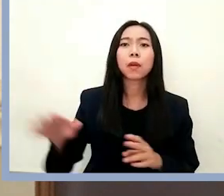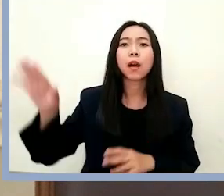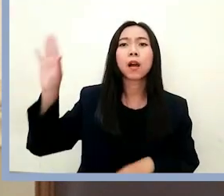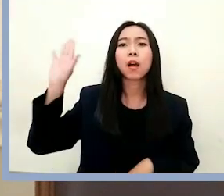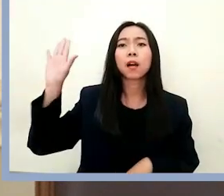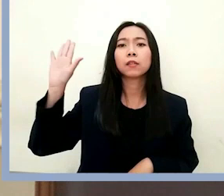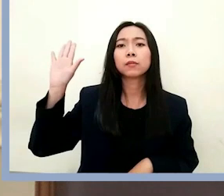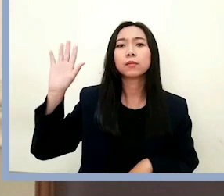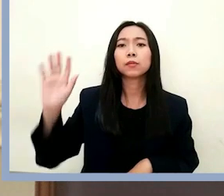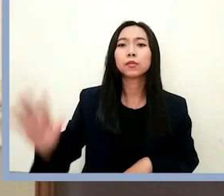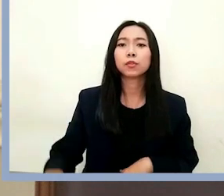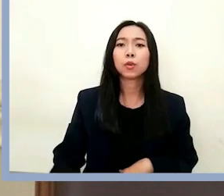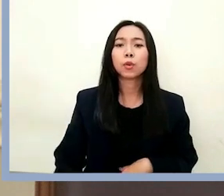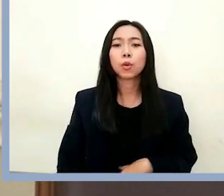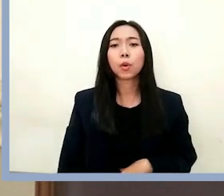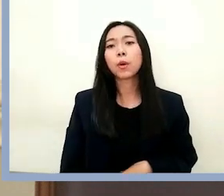umatmu